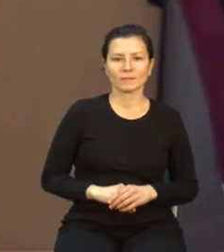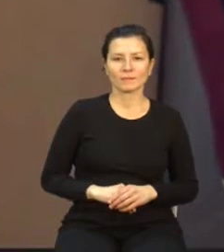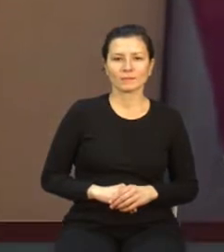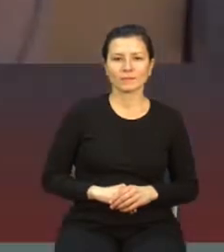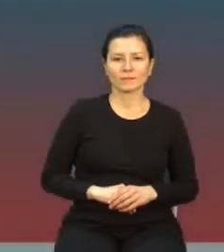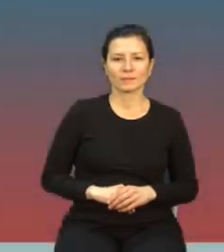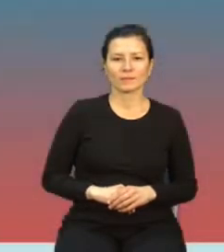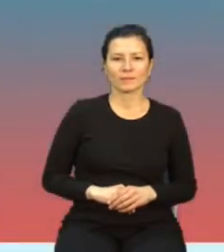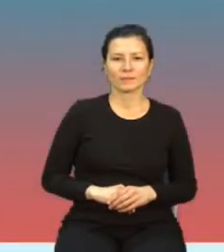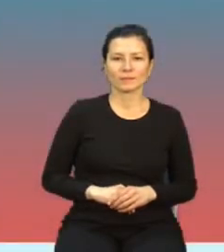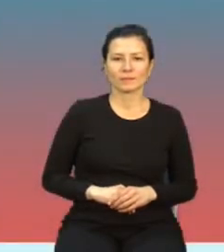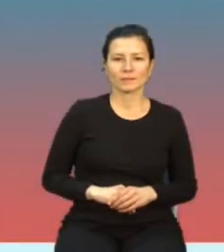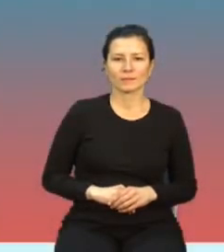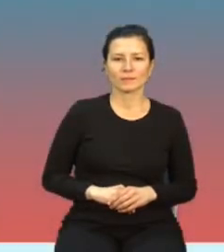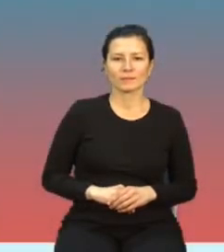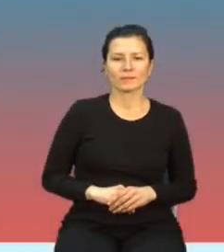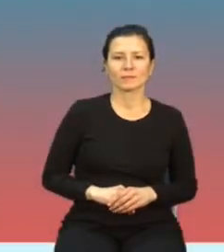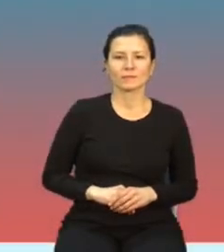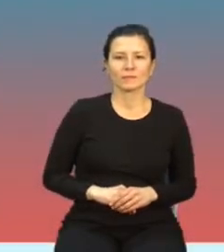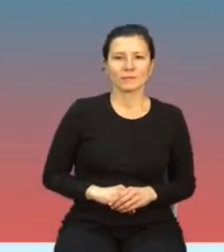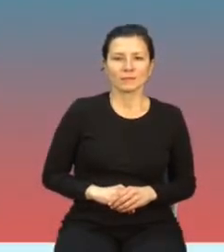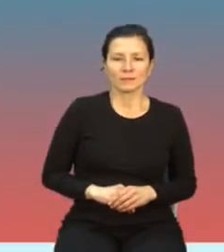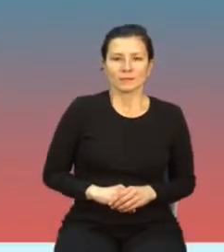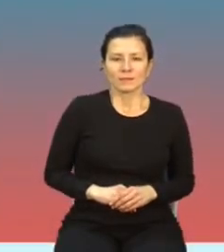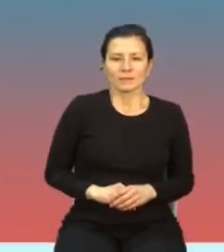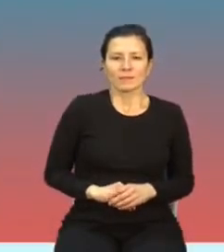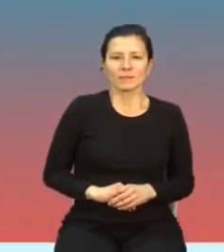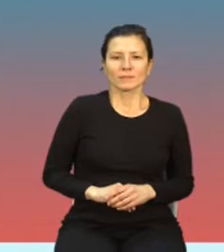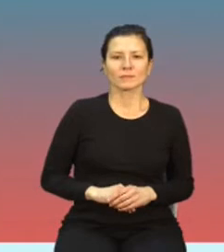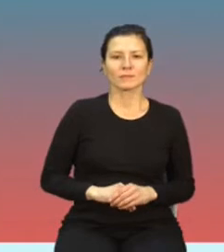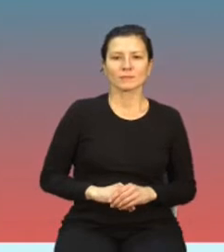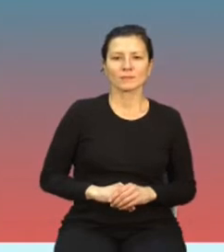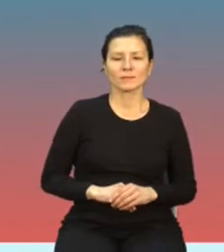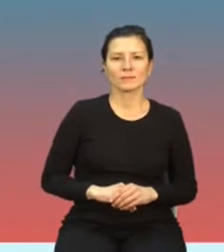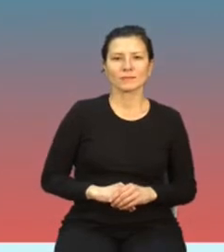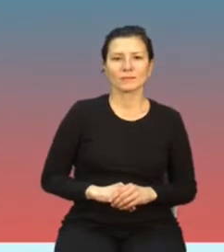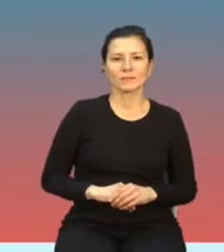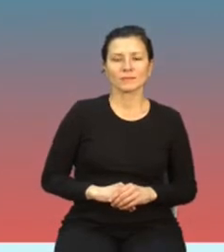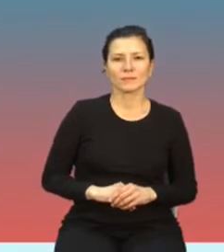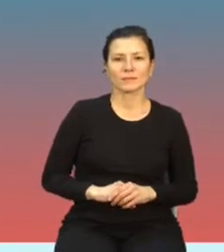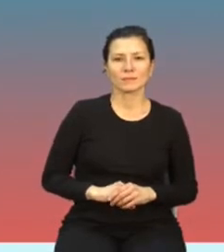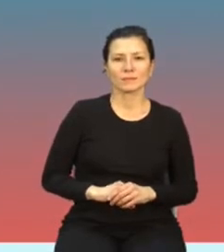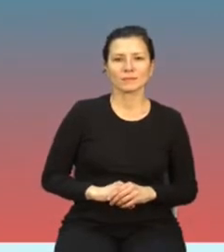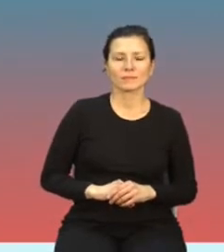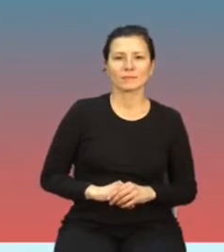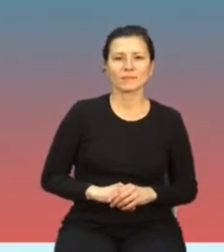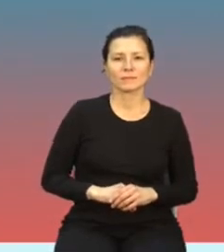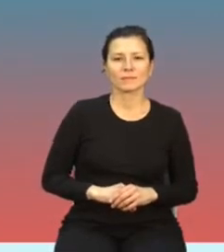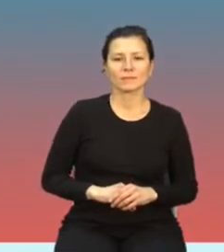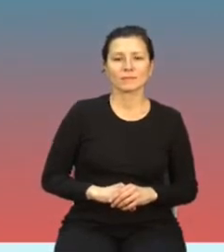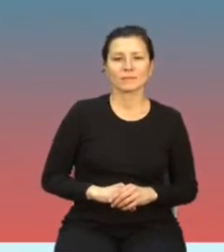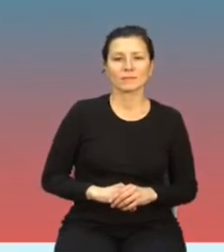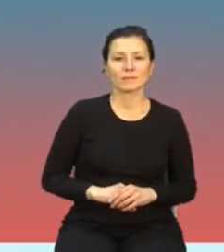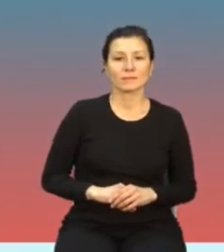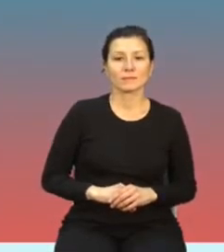you about how we work on information and give you an insight on how and why we are